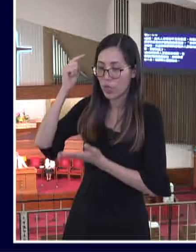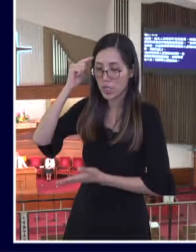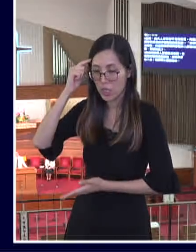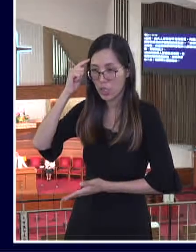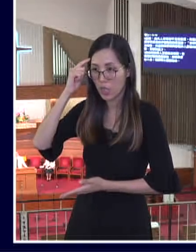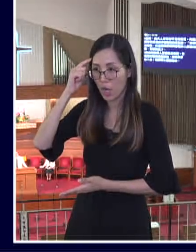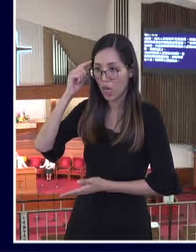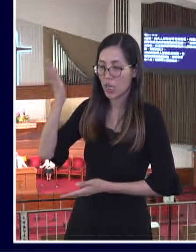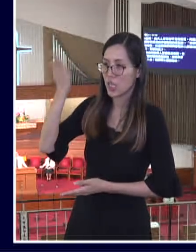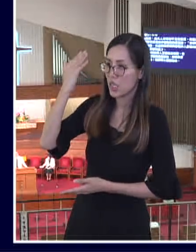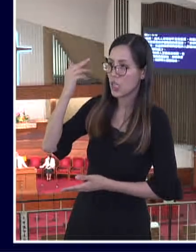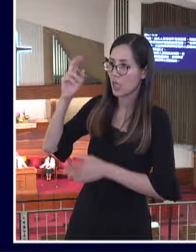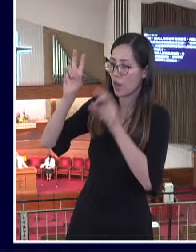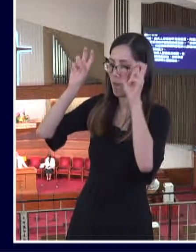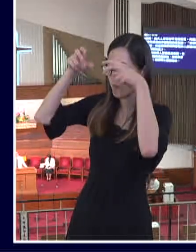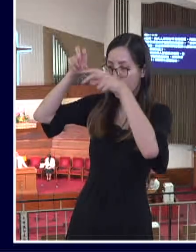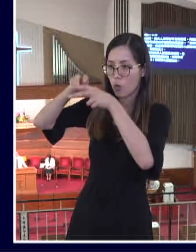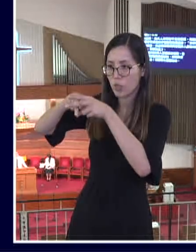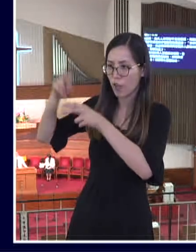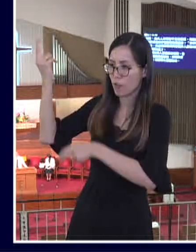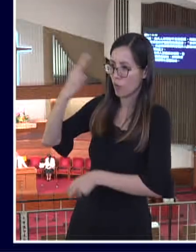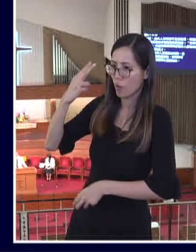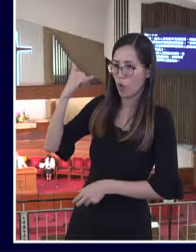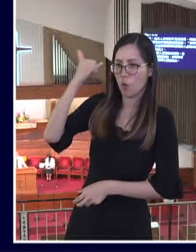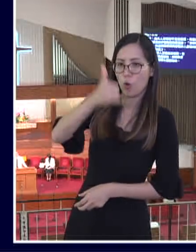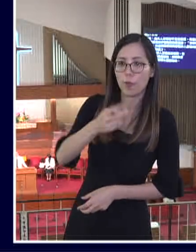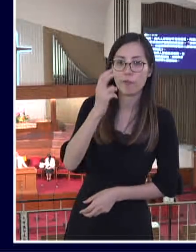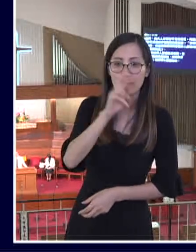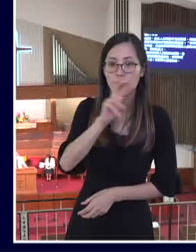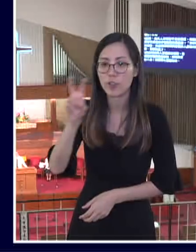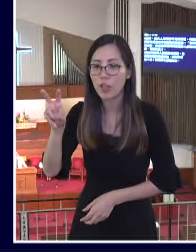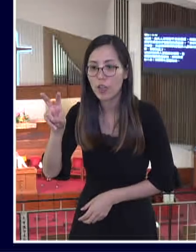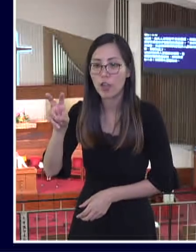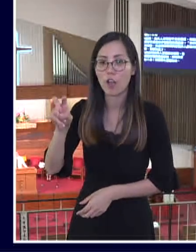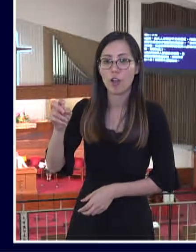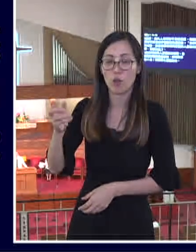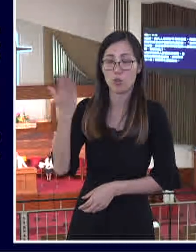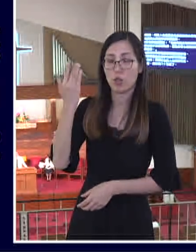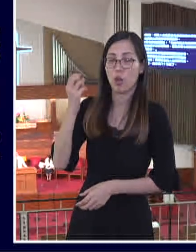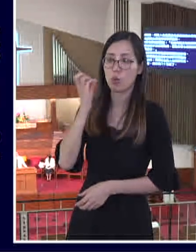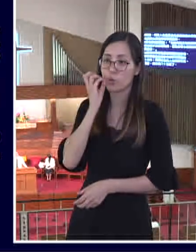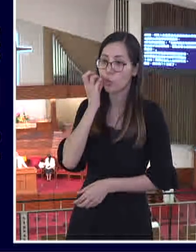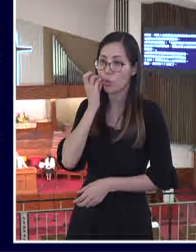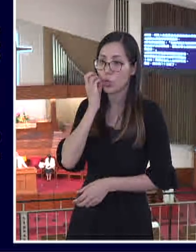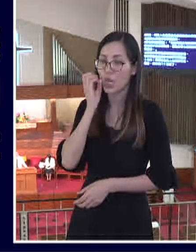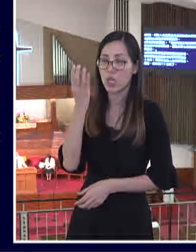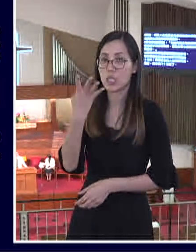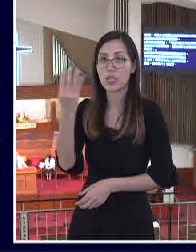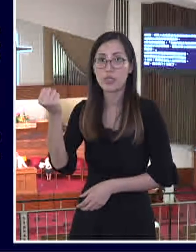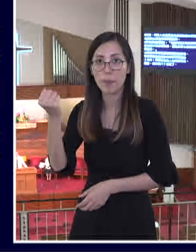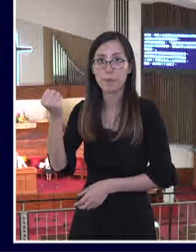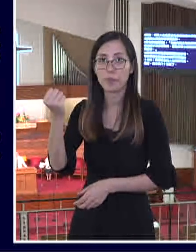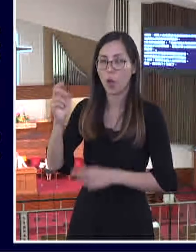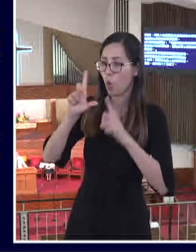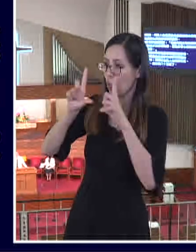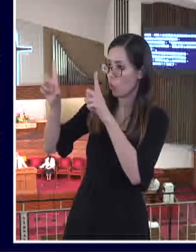我窺探者地，那時我正40歲，我按着心意回报他，然而同我